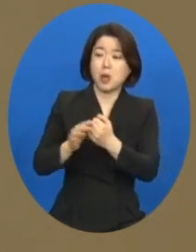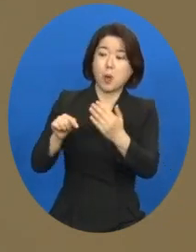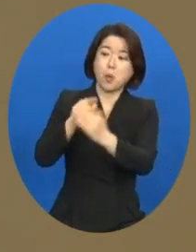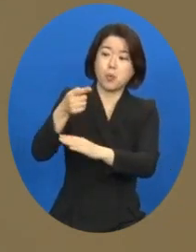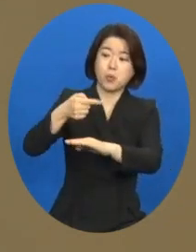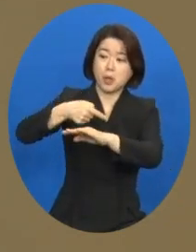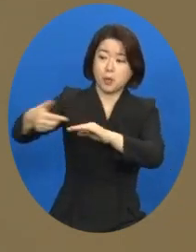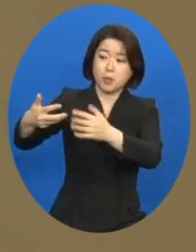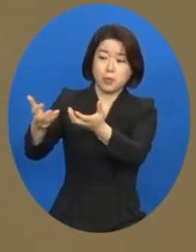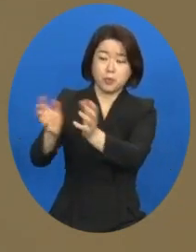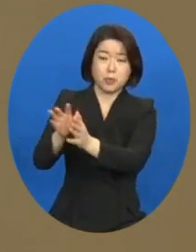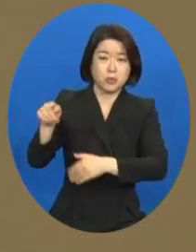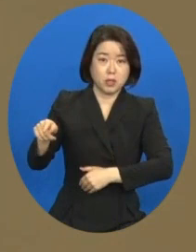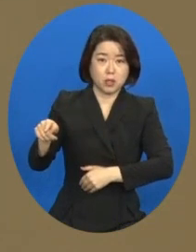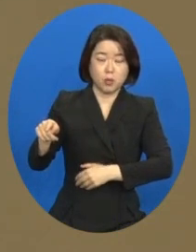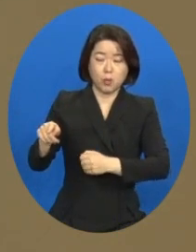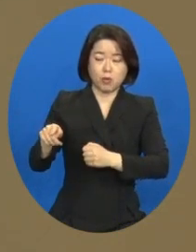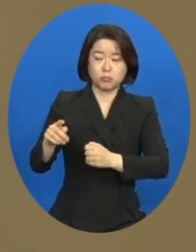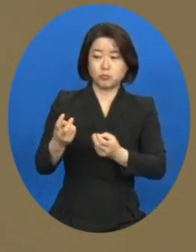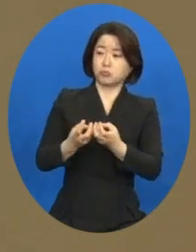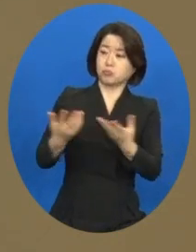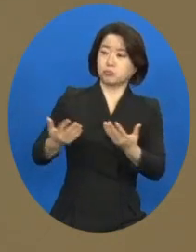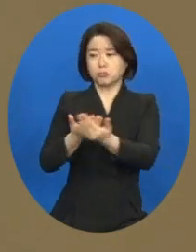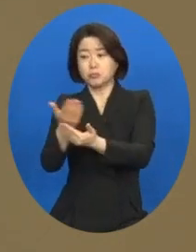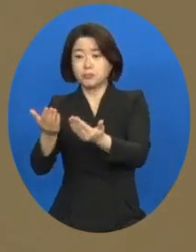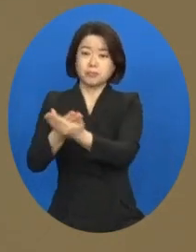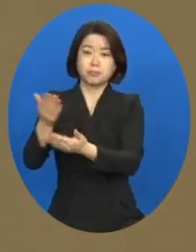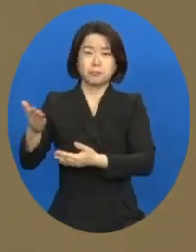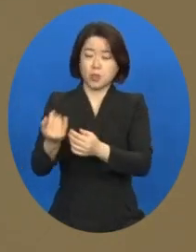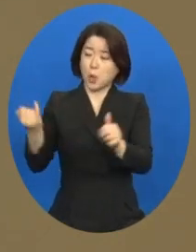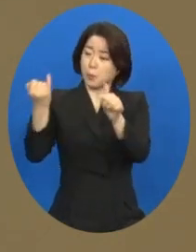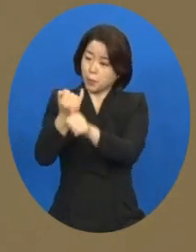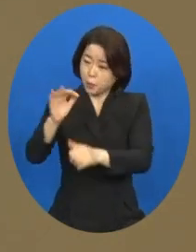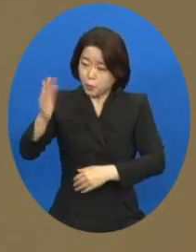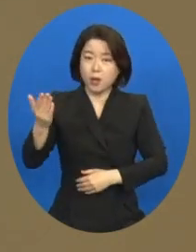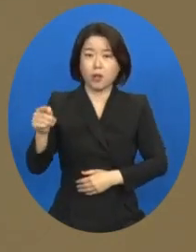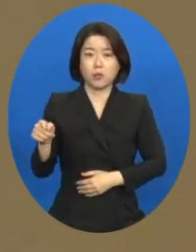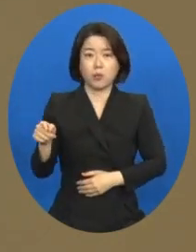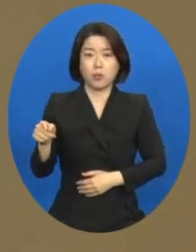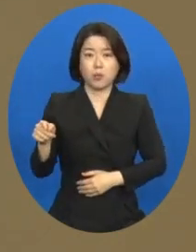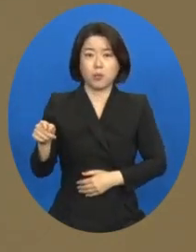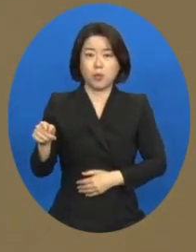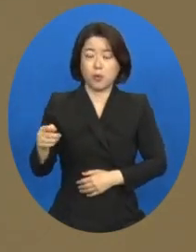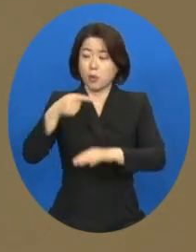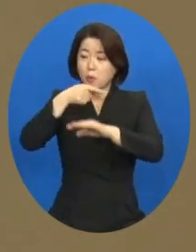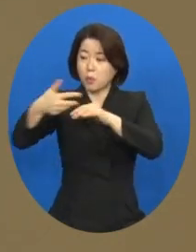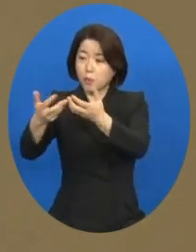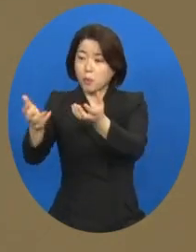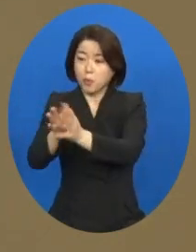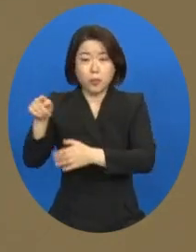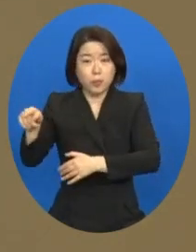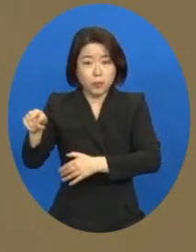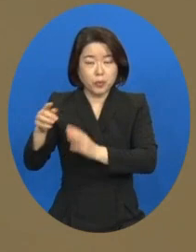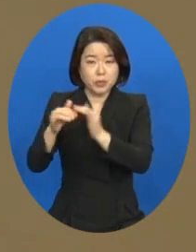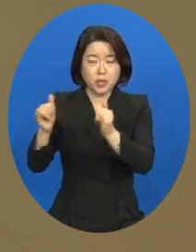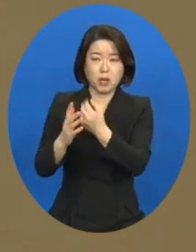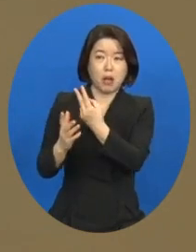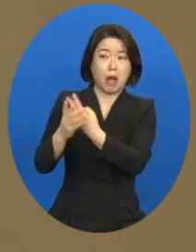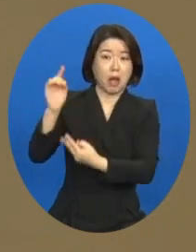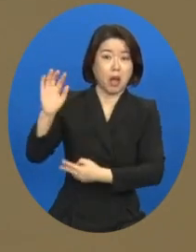사람들과 어쩔 수 없이 교제하게 되고 혼인하게 되고 그리고 이방 사람들과 하나가